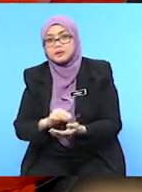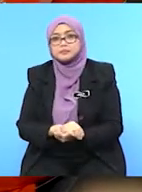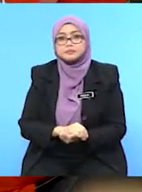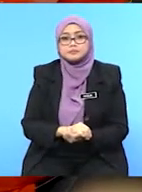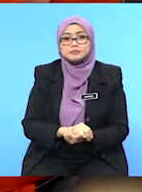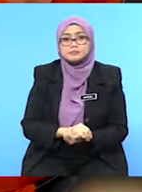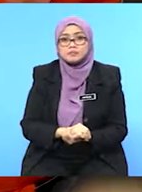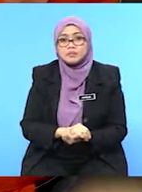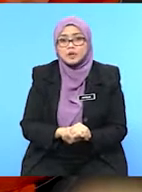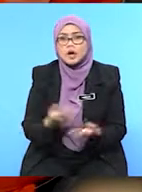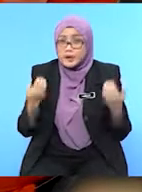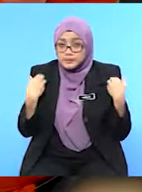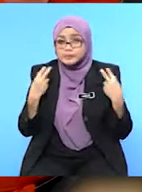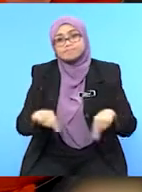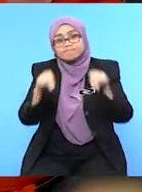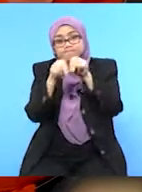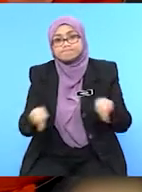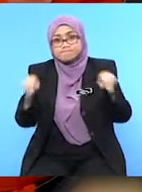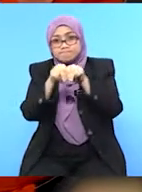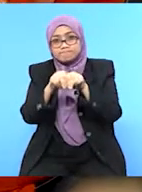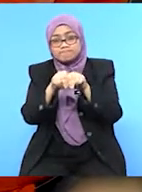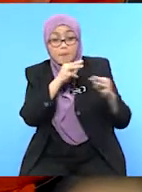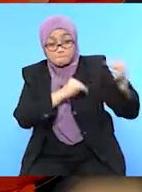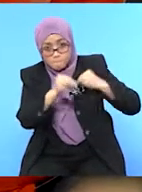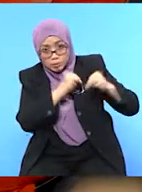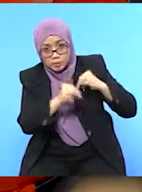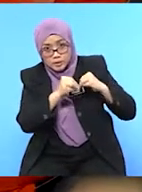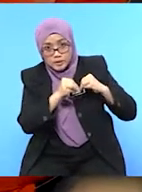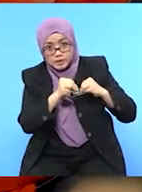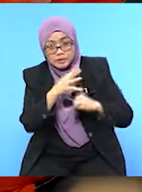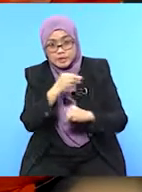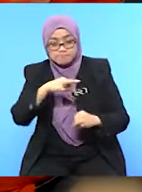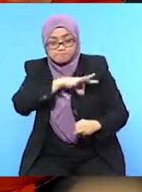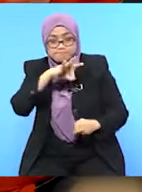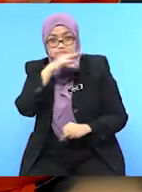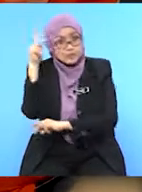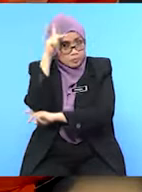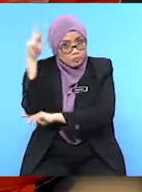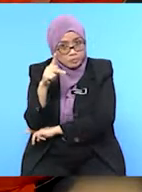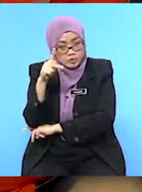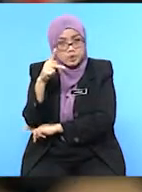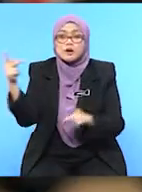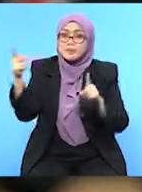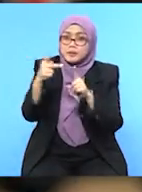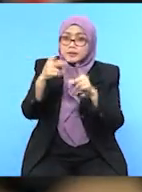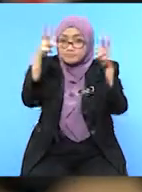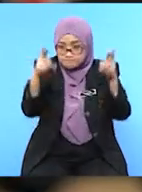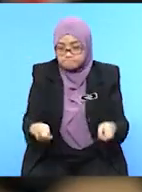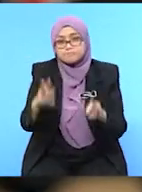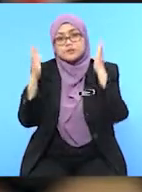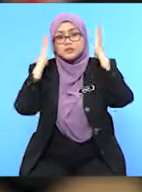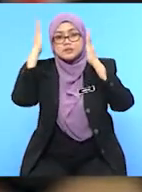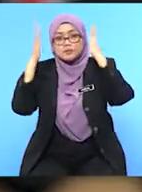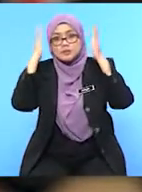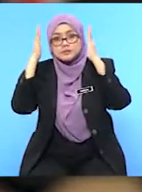disamping menerapkan idenya dan murni serta semangatnya cuti adalam kalangan rakyat Malaysia itu eh Begitu juga